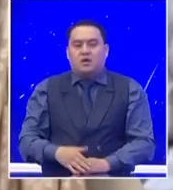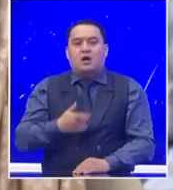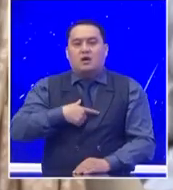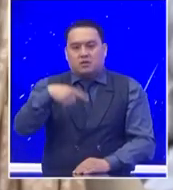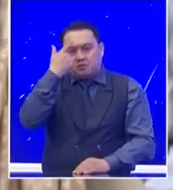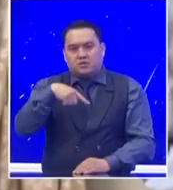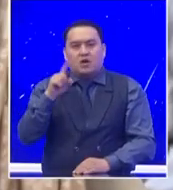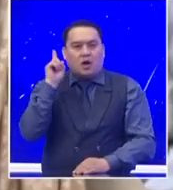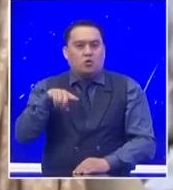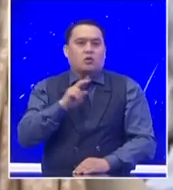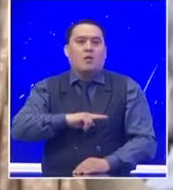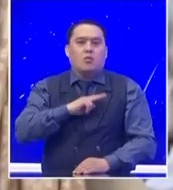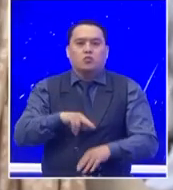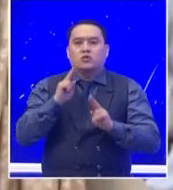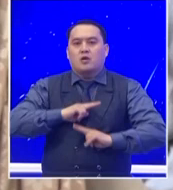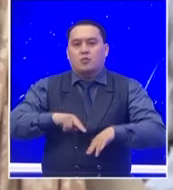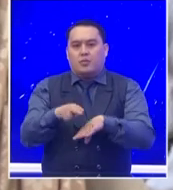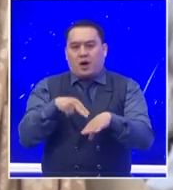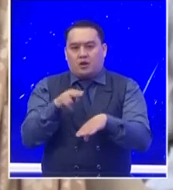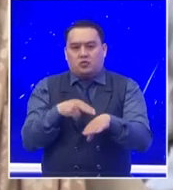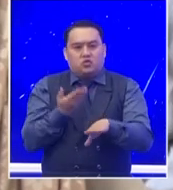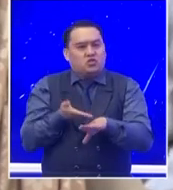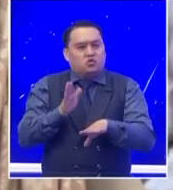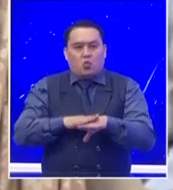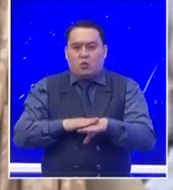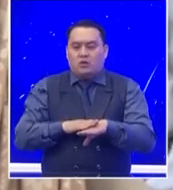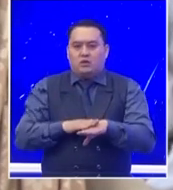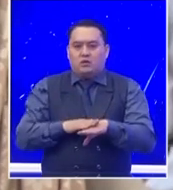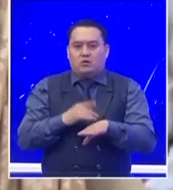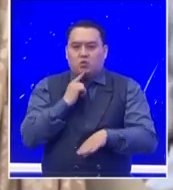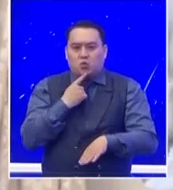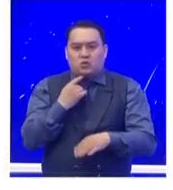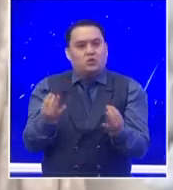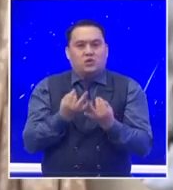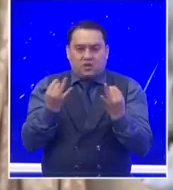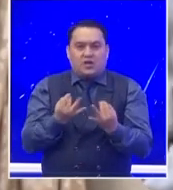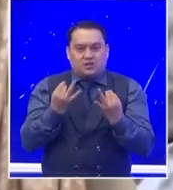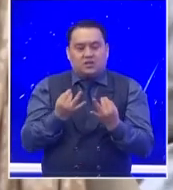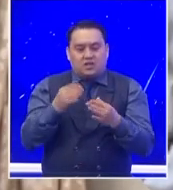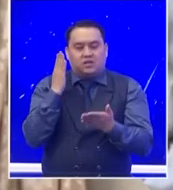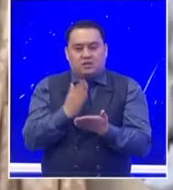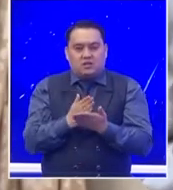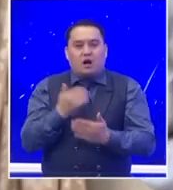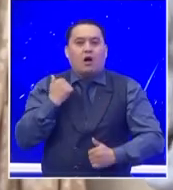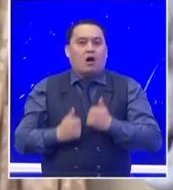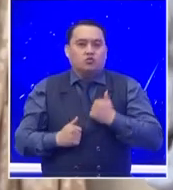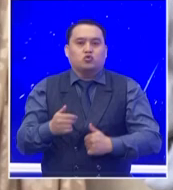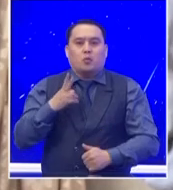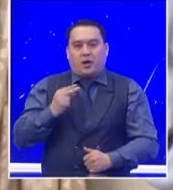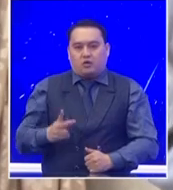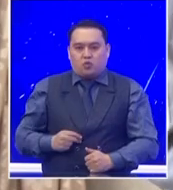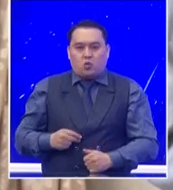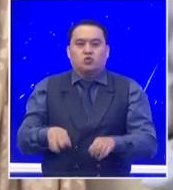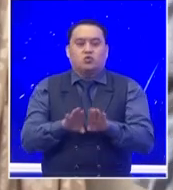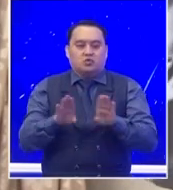знаю, работа сотрудника полиции очень тяжелая, но и очень интересная. Я горжусь, что моя дочь работает